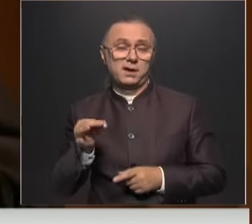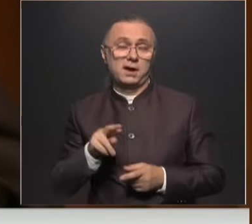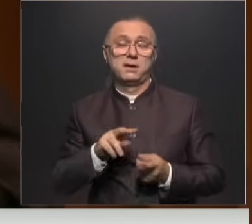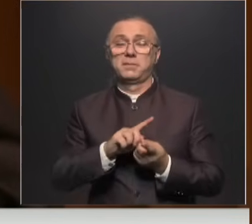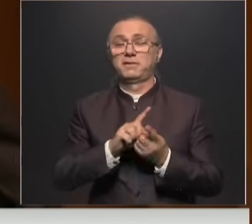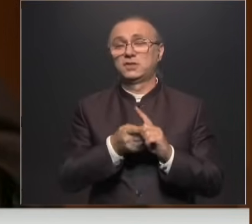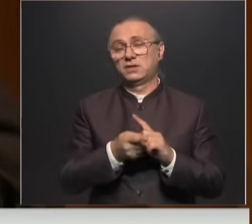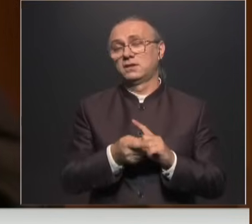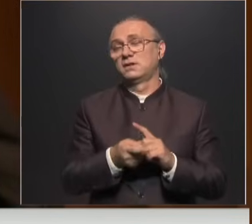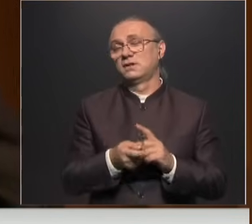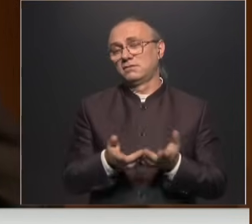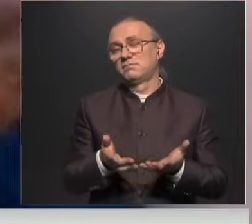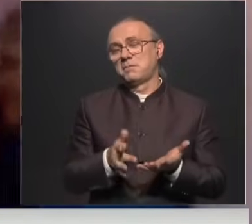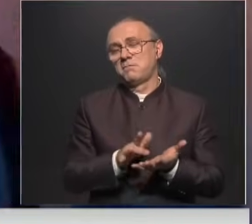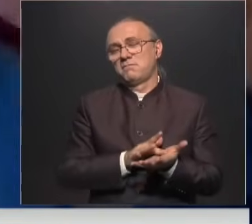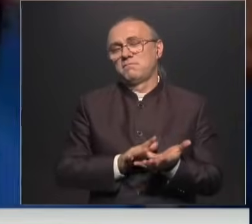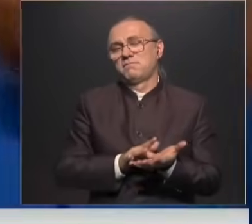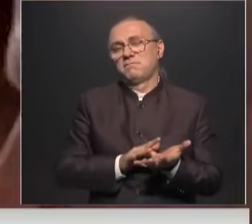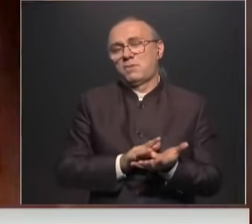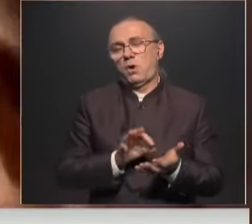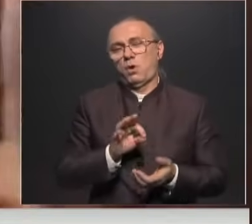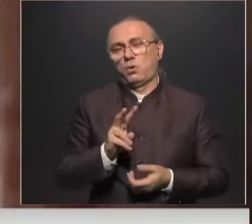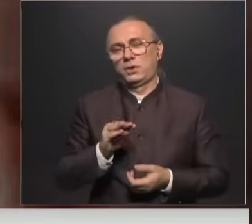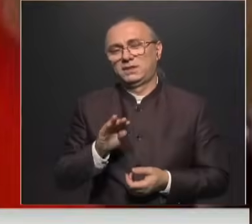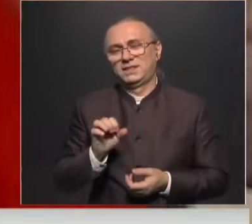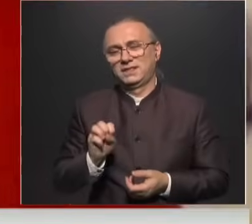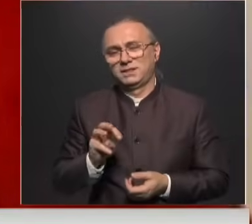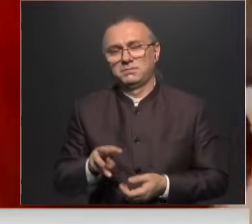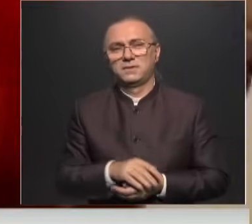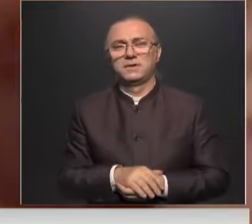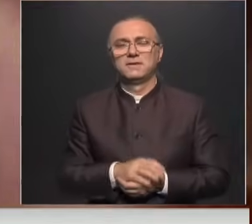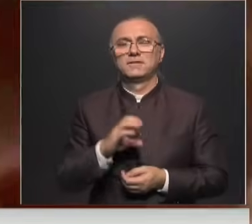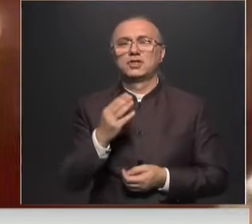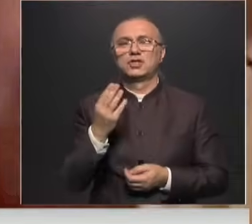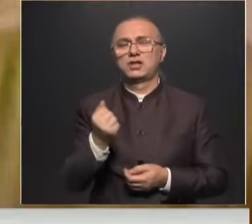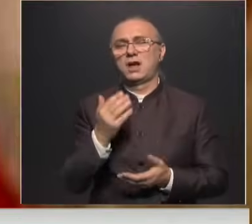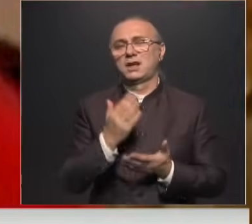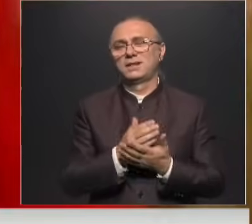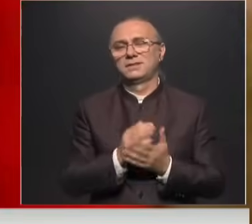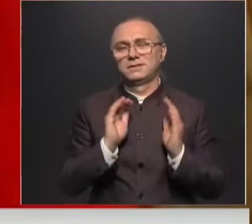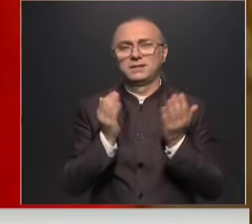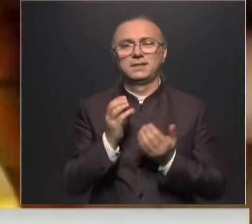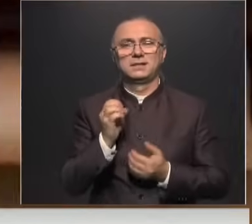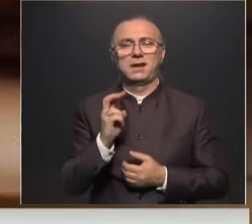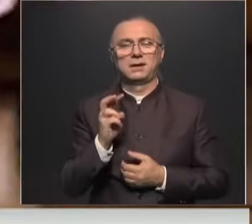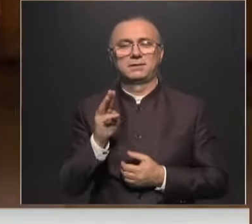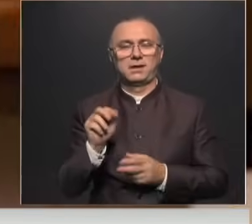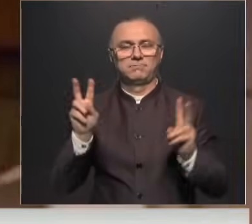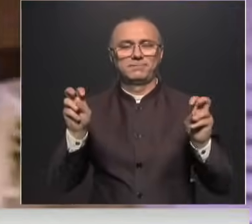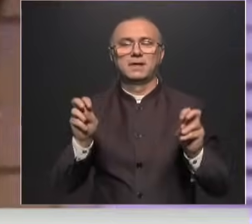практику медиумов и спиритов. В США даже возникла секта с заманчивым названием «Небесные